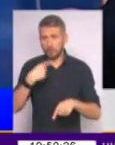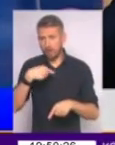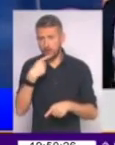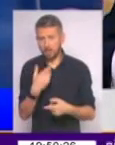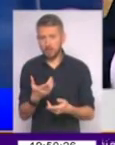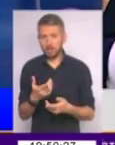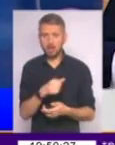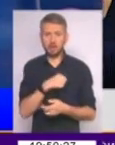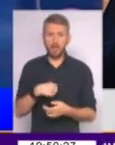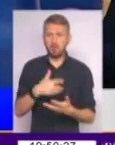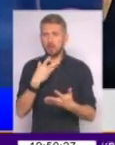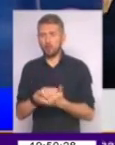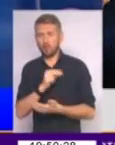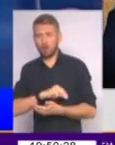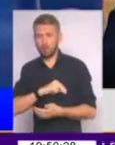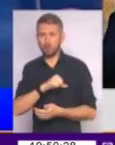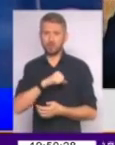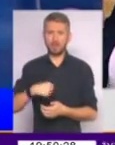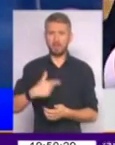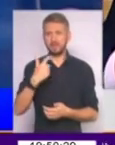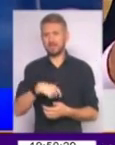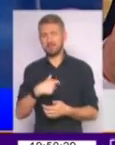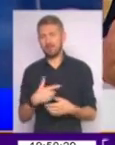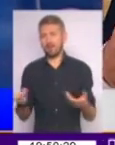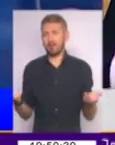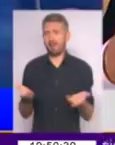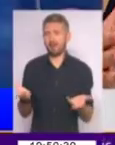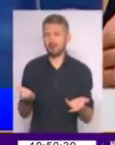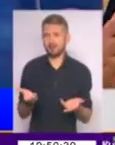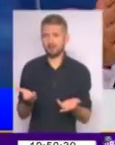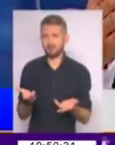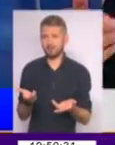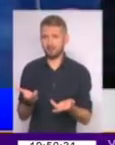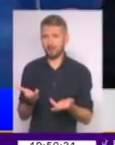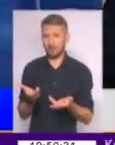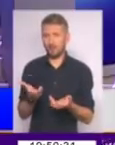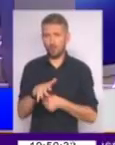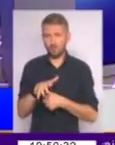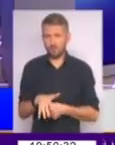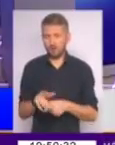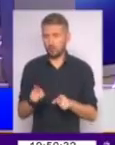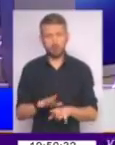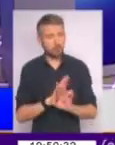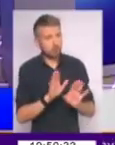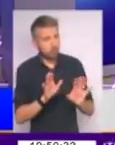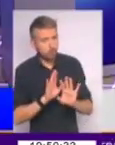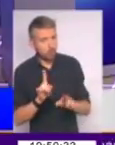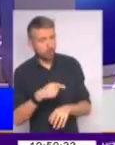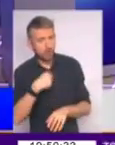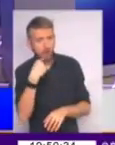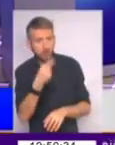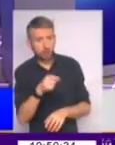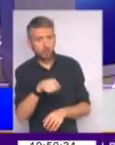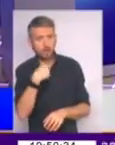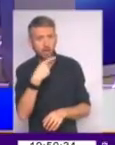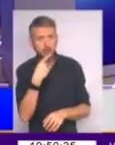сам и свою работу, и сам и себе как-то это самое ущемлять тоже. Не-не-не, друже, я до чого кажу. Ви